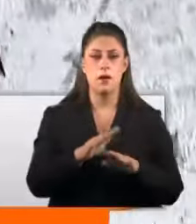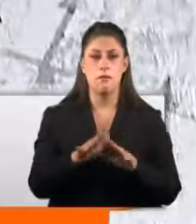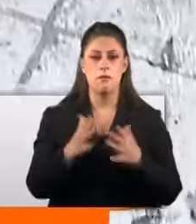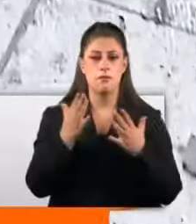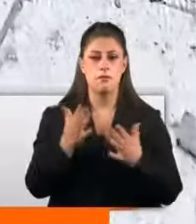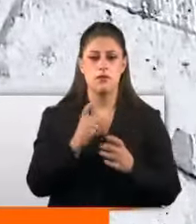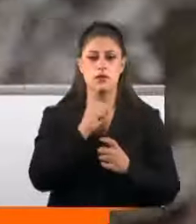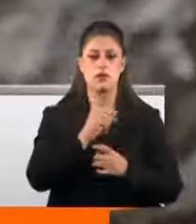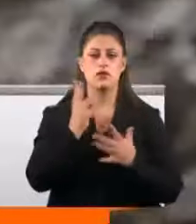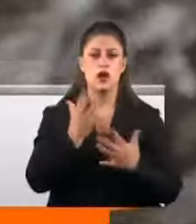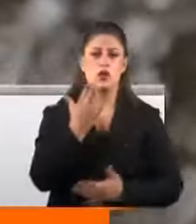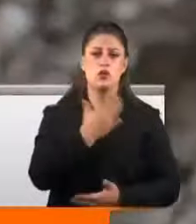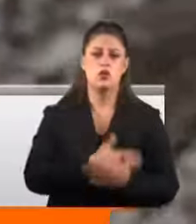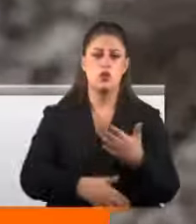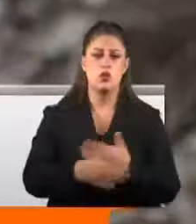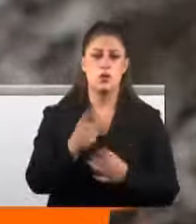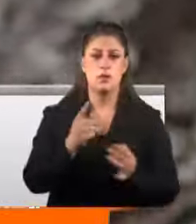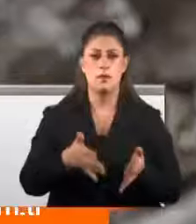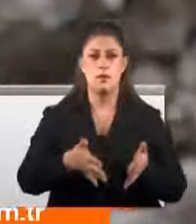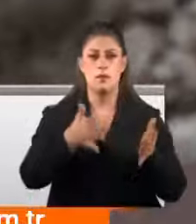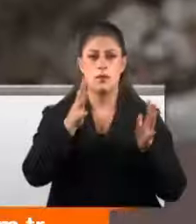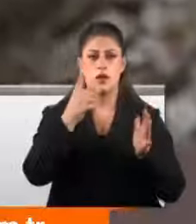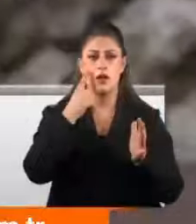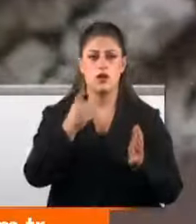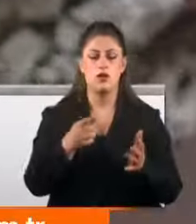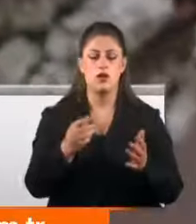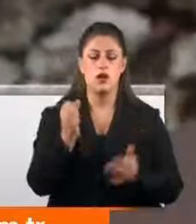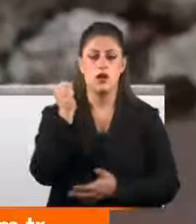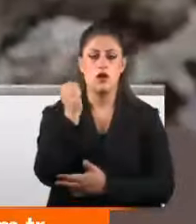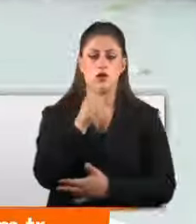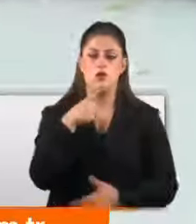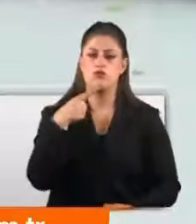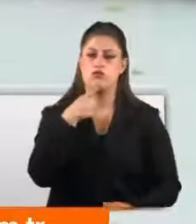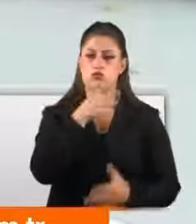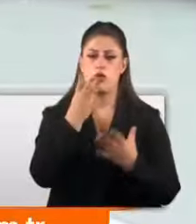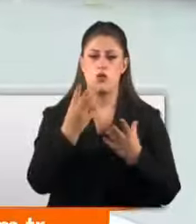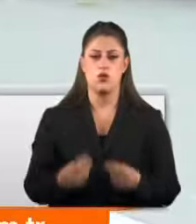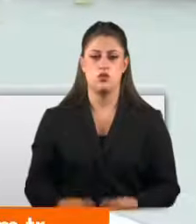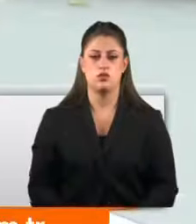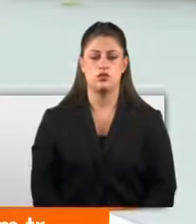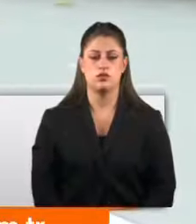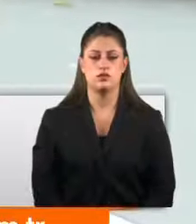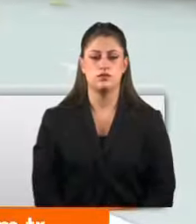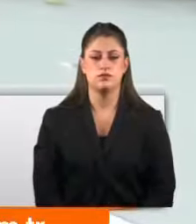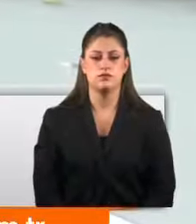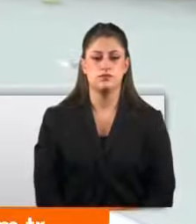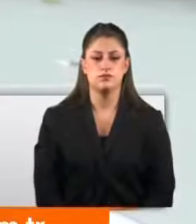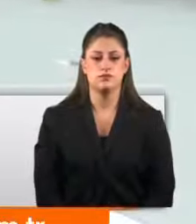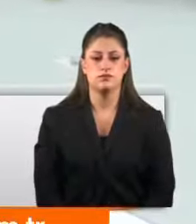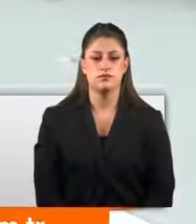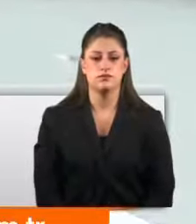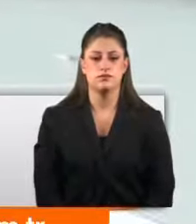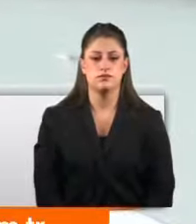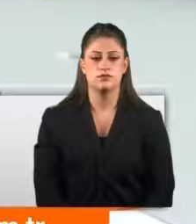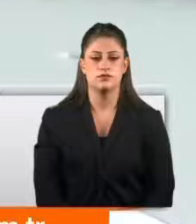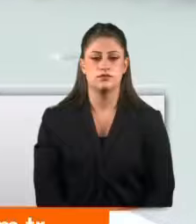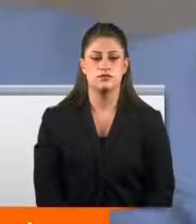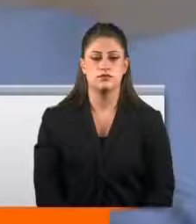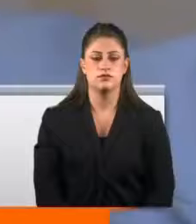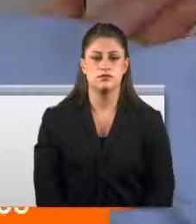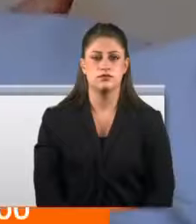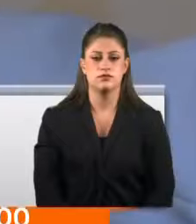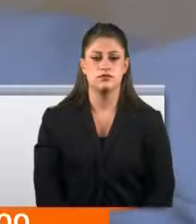Yılların yorgunluğunu sırtlanan bina artık ayakta duramaz hale geldi. Arka taraf göçmüş gidiyor yani, demirleri görünüyor. Şey